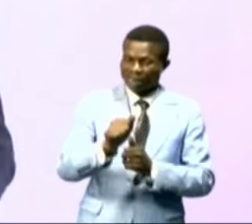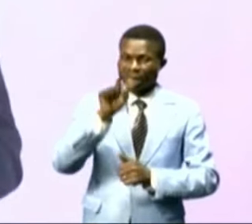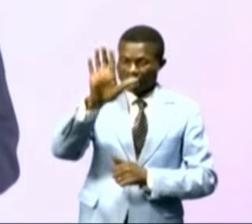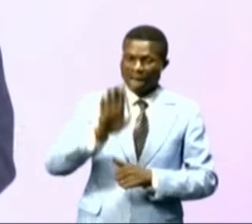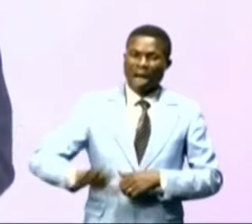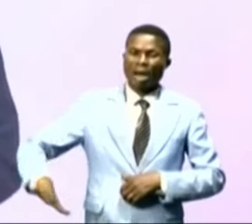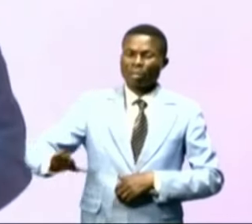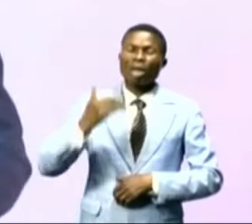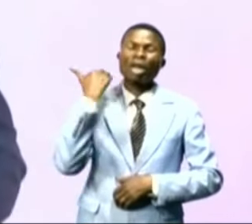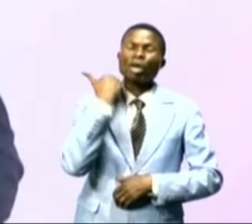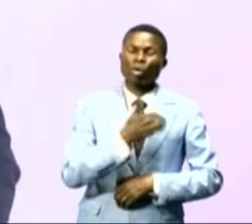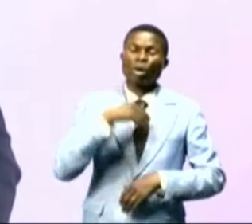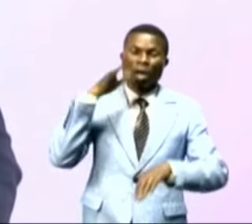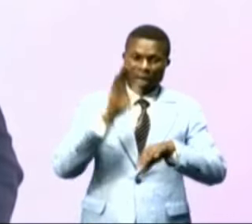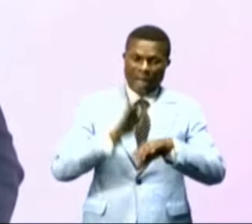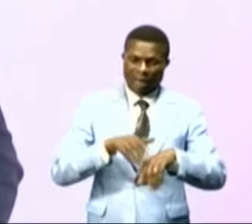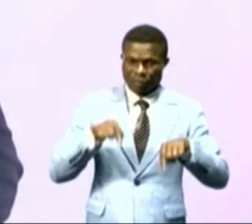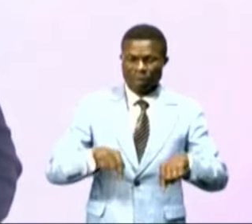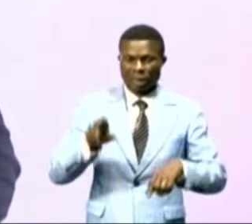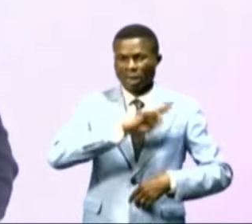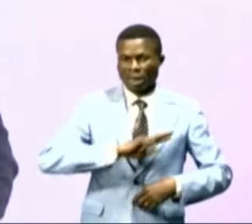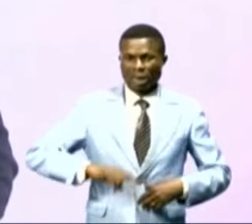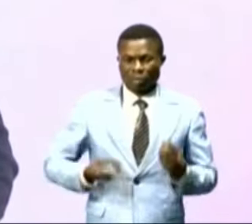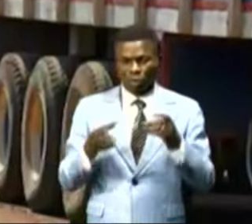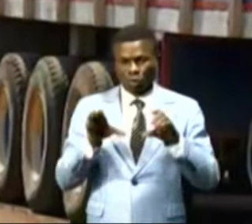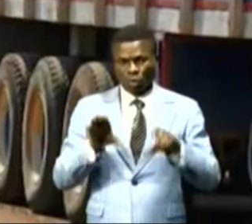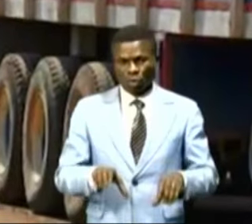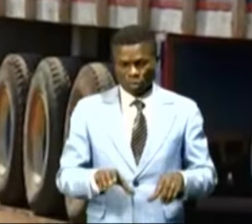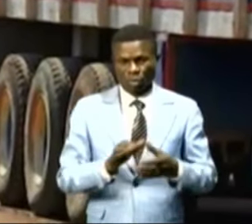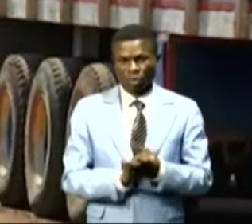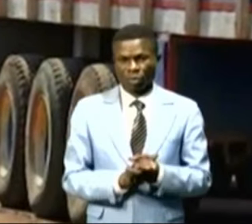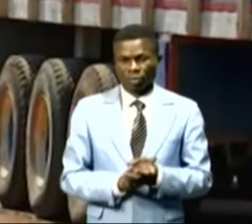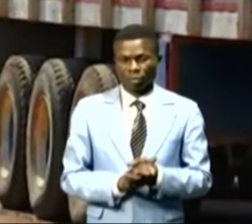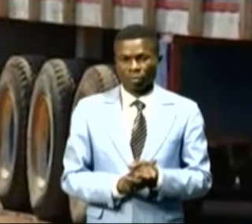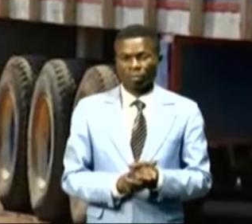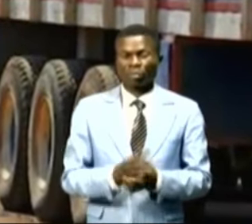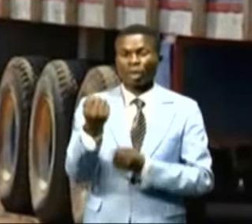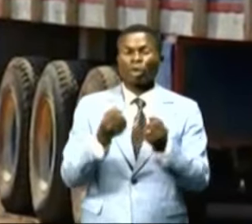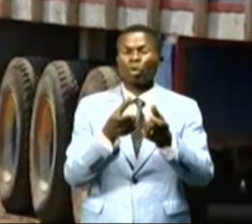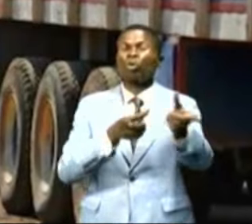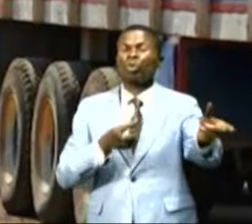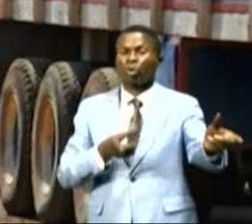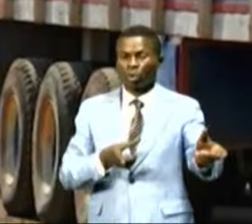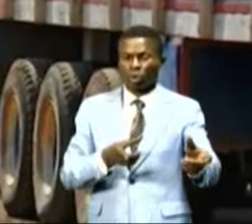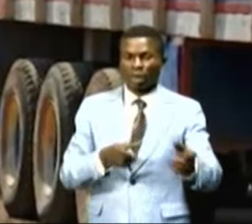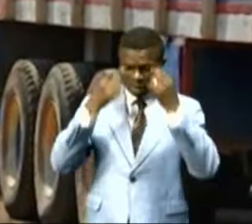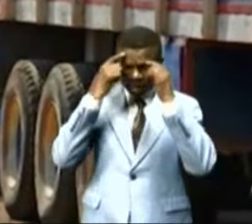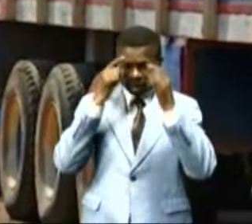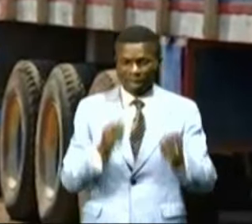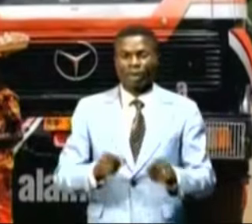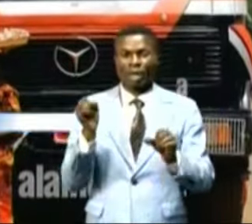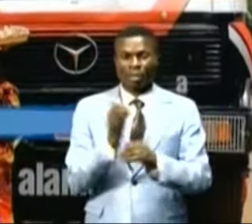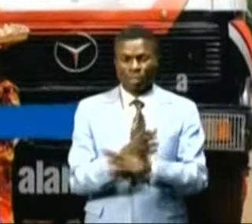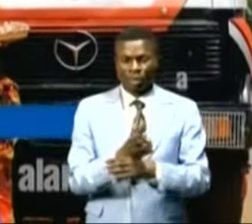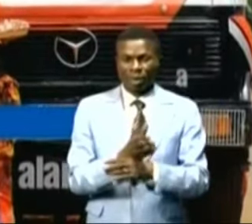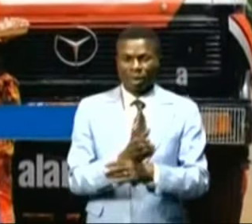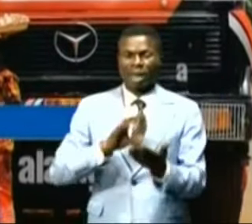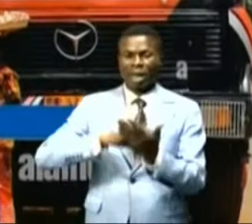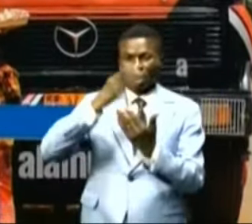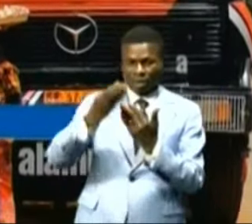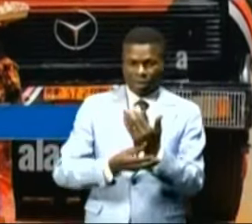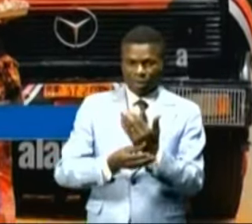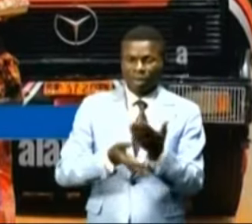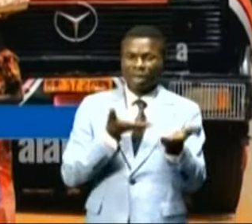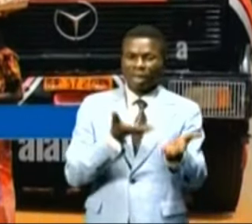l'Ouganda pour chuter vers la République démocratique du Congo. De commun accord, un calendrier sera fixé d'ici peu pour